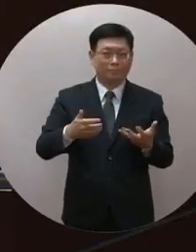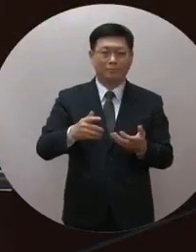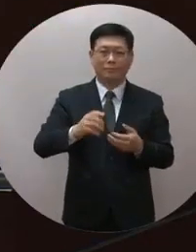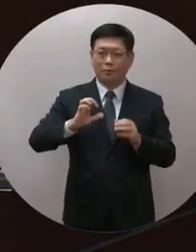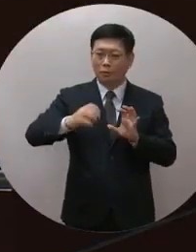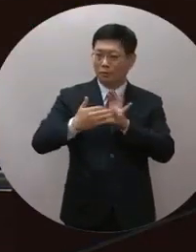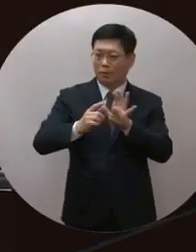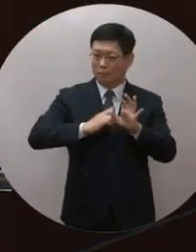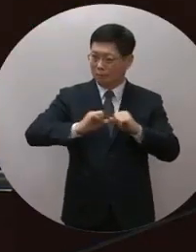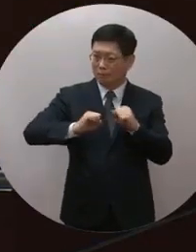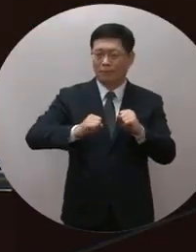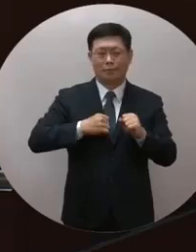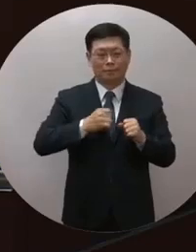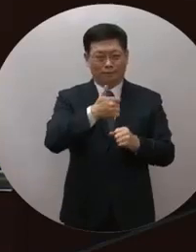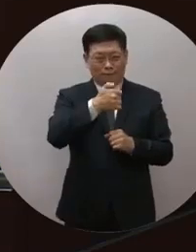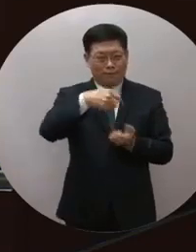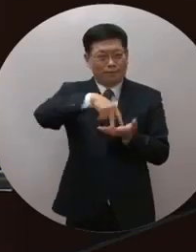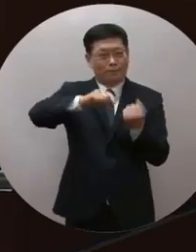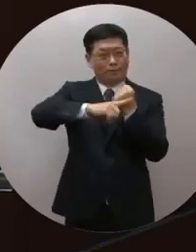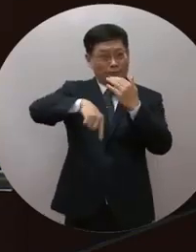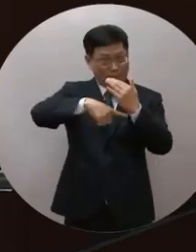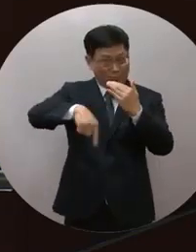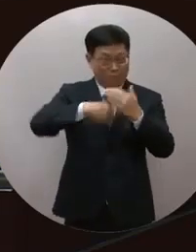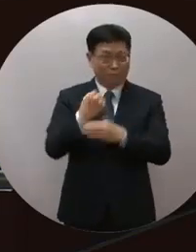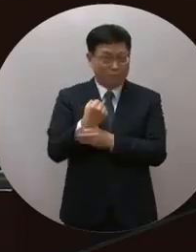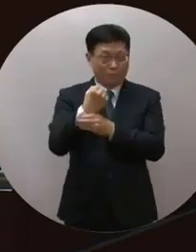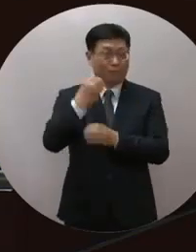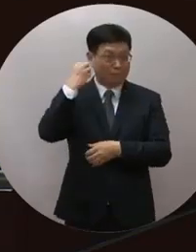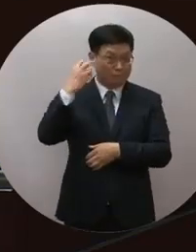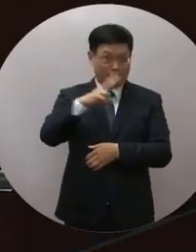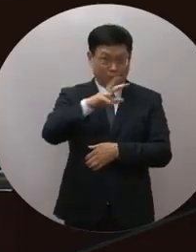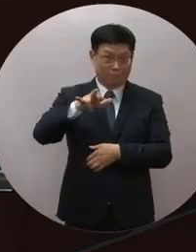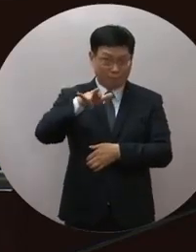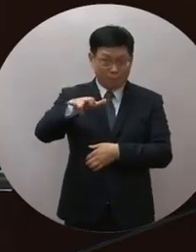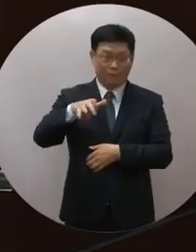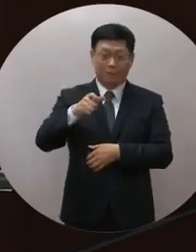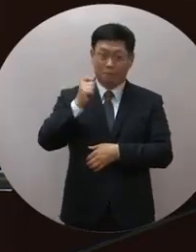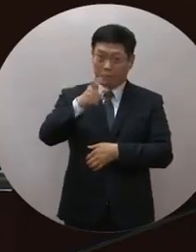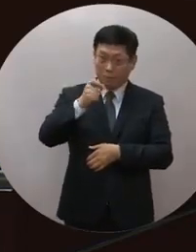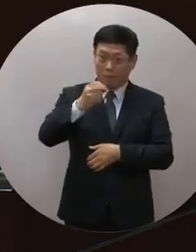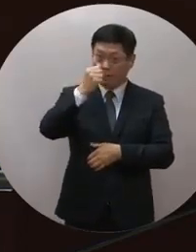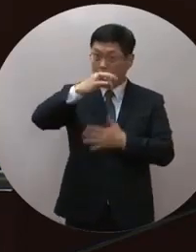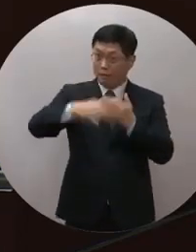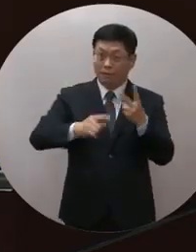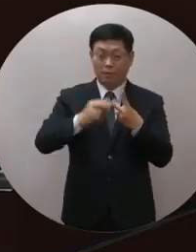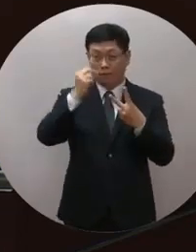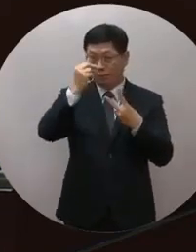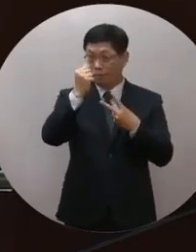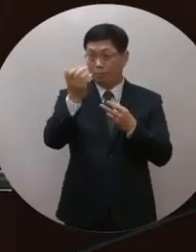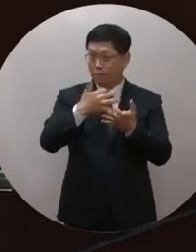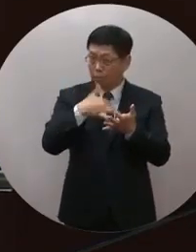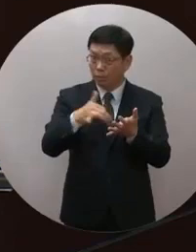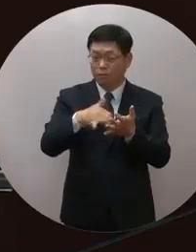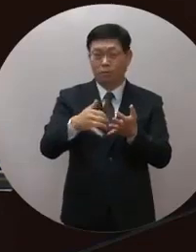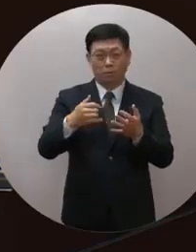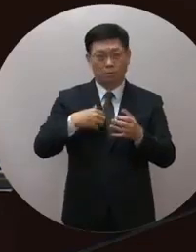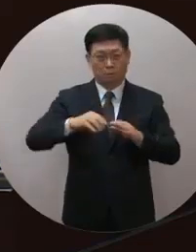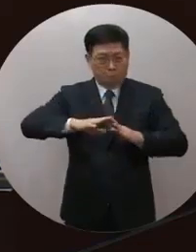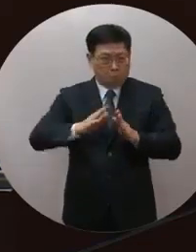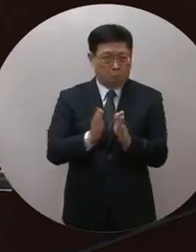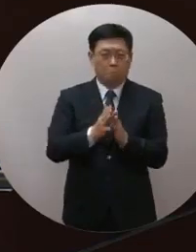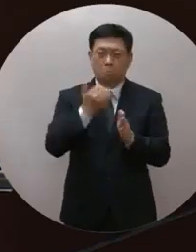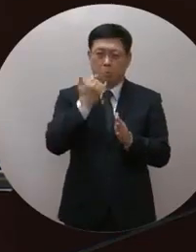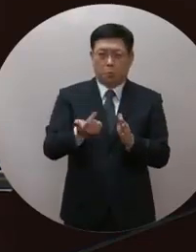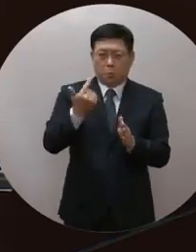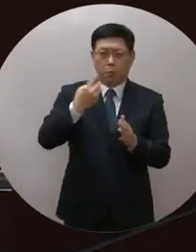常感谢贵院支持，让新式战机采购特别条例跟特别预算以最快的